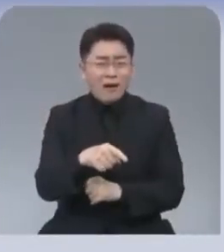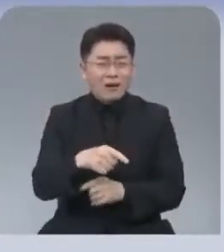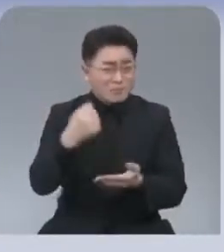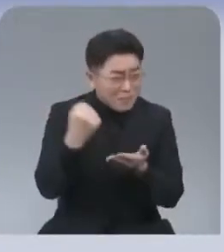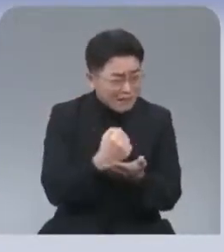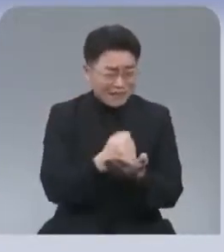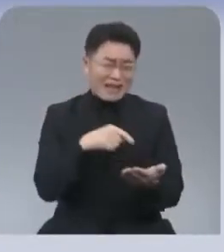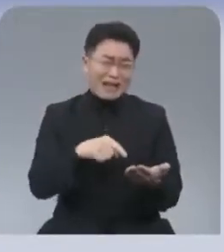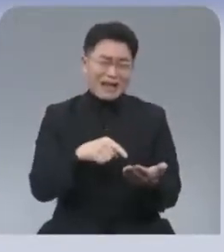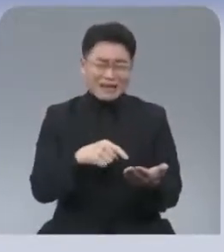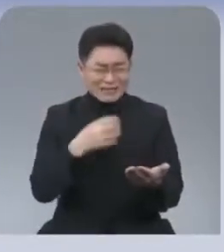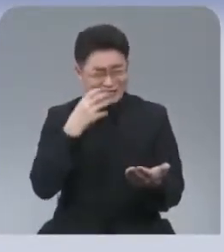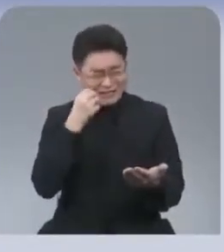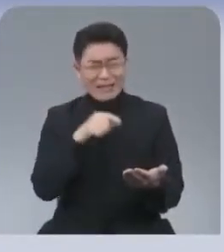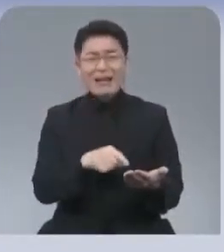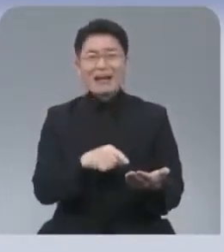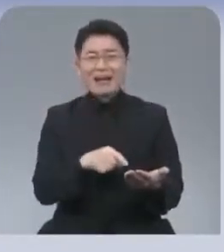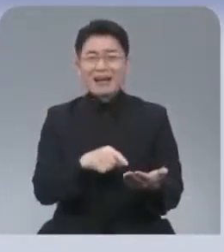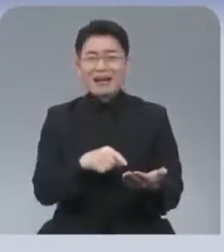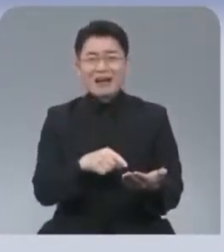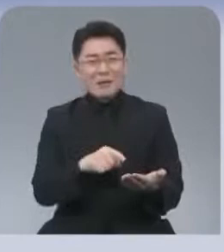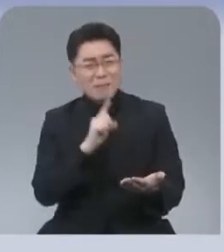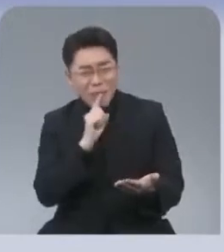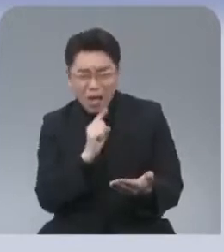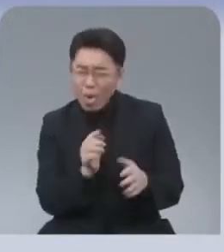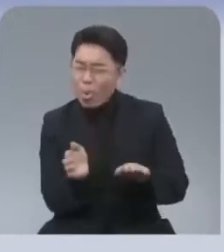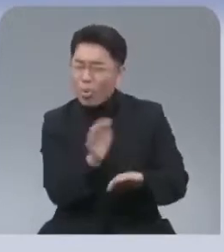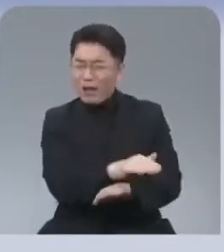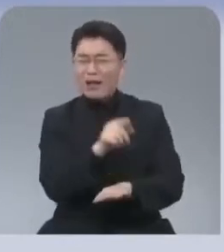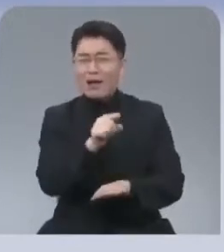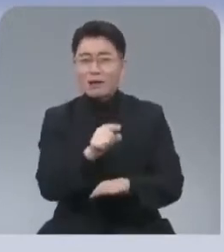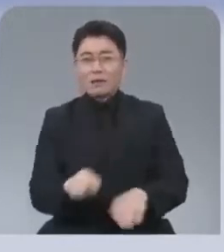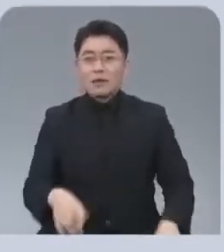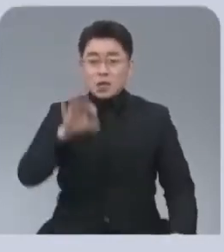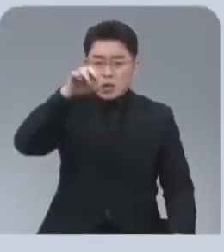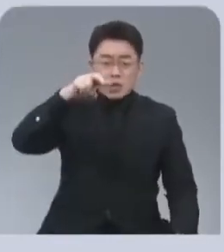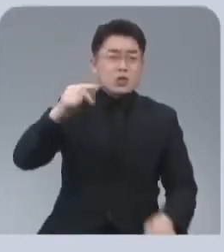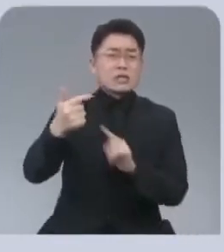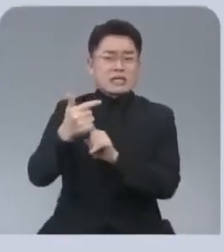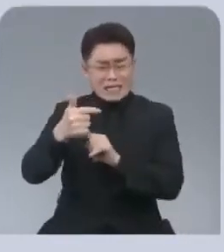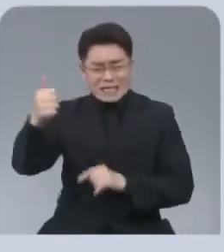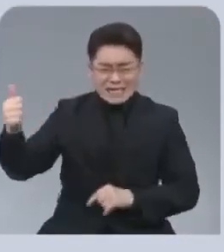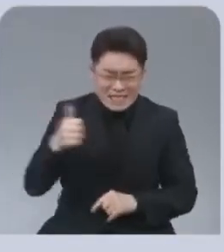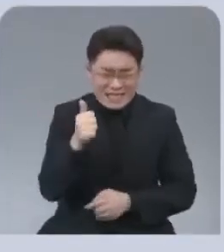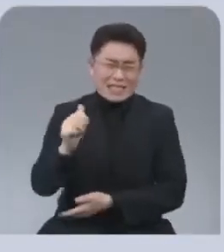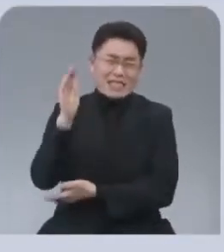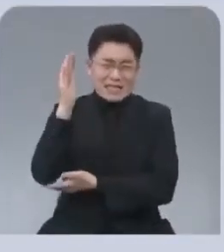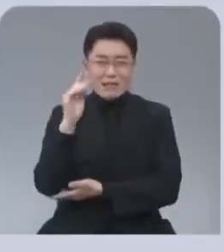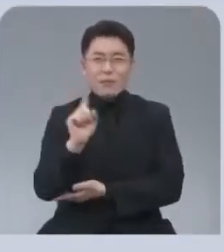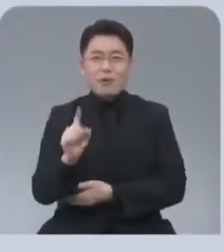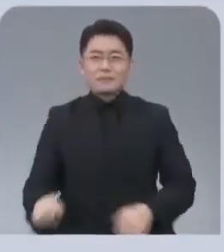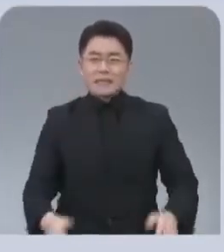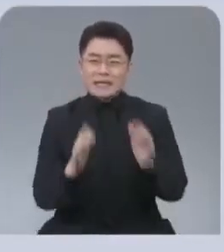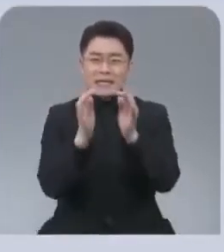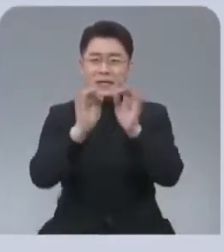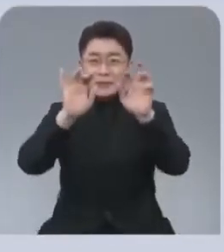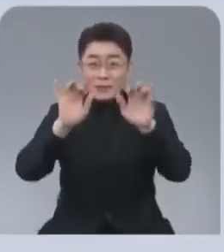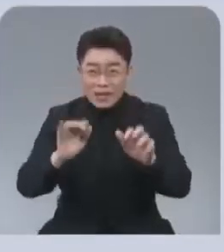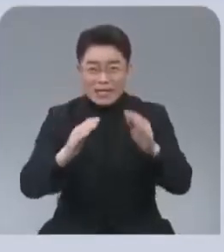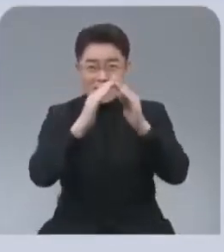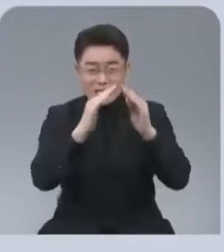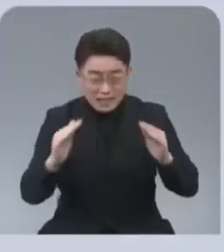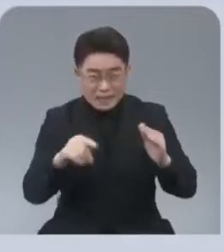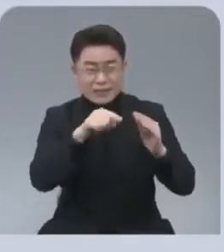표명으로 얼버무리느냐라고 하는 등 논란이 사그라들지 않자 윤 후보는 다시 입장을 냈습니다. SNS 메시지로